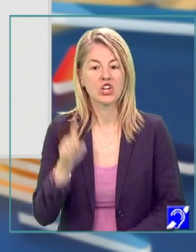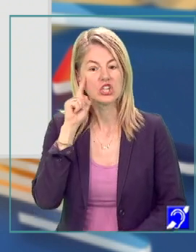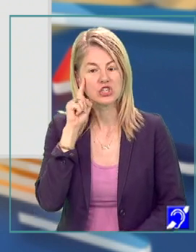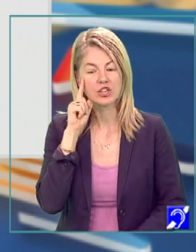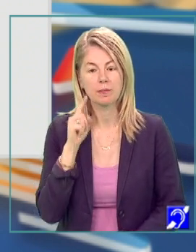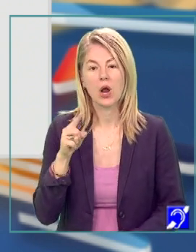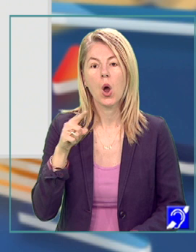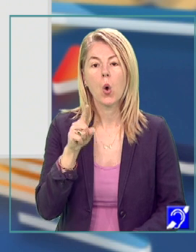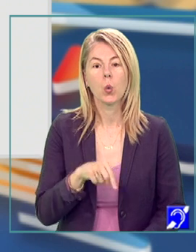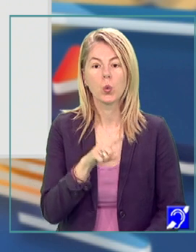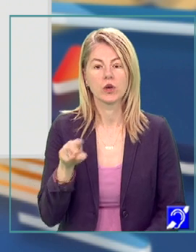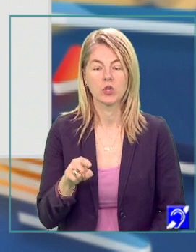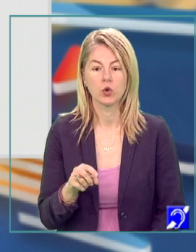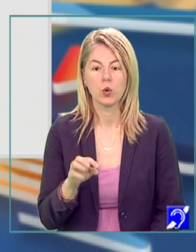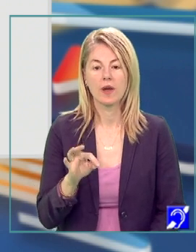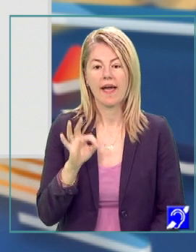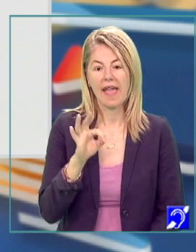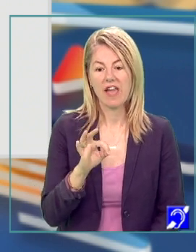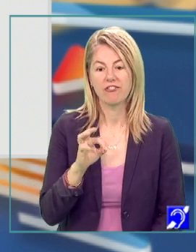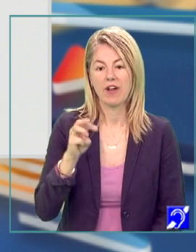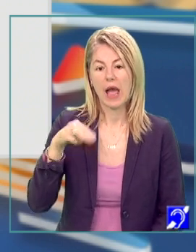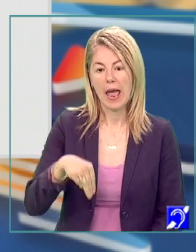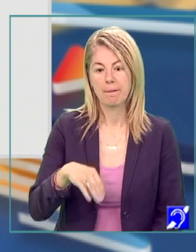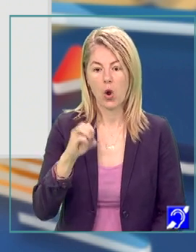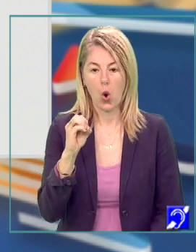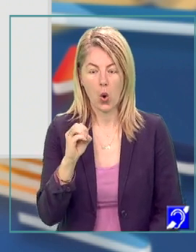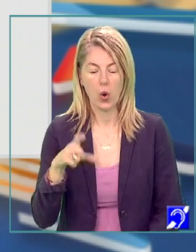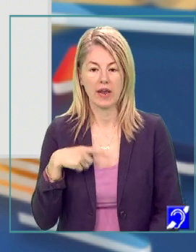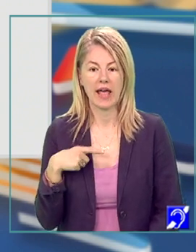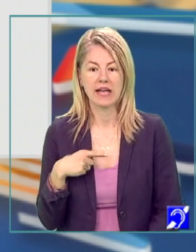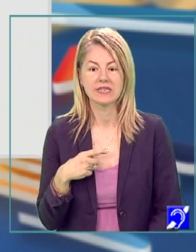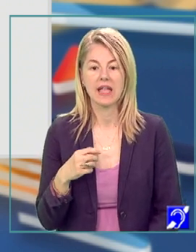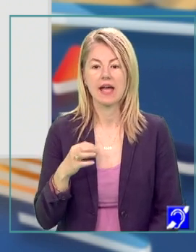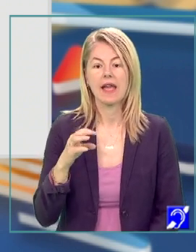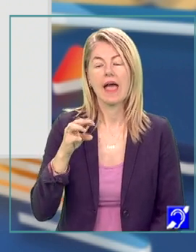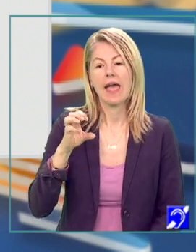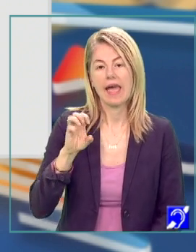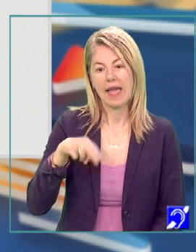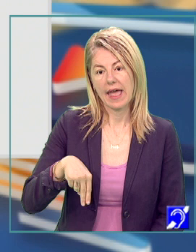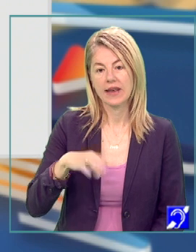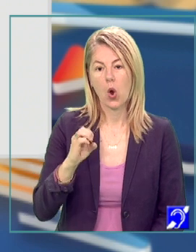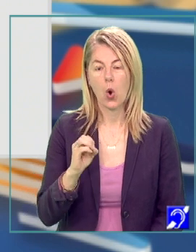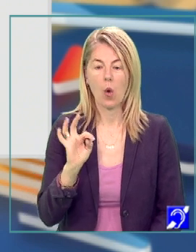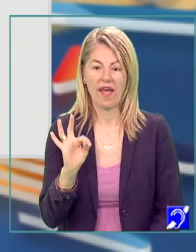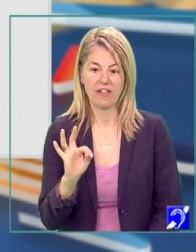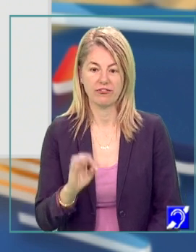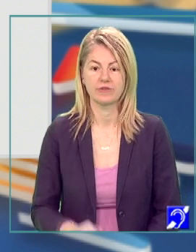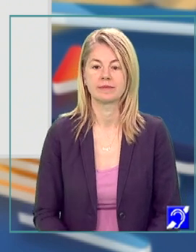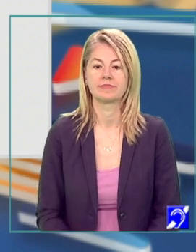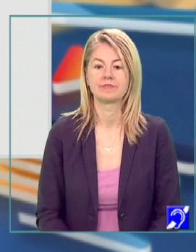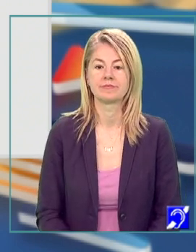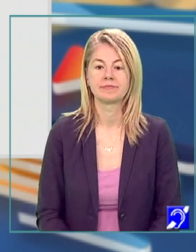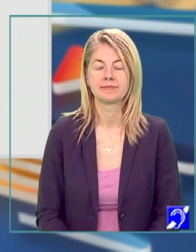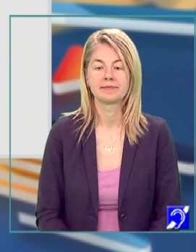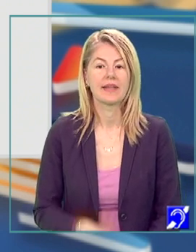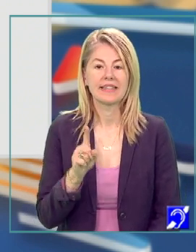unghiul FNO este congruent cu unghiul EMO ca fiind alterne interne.